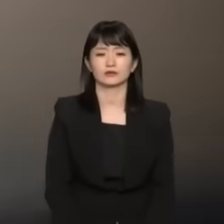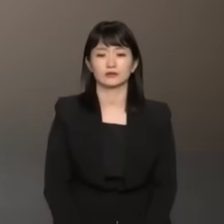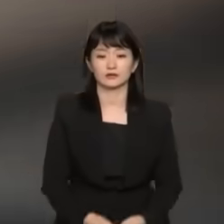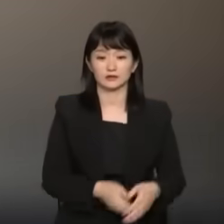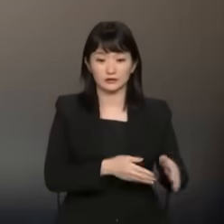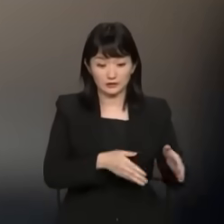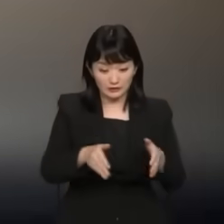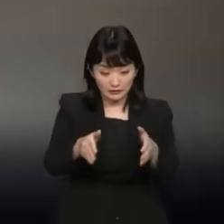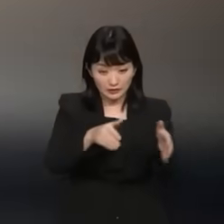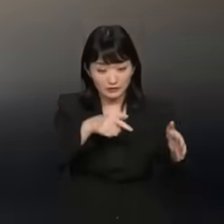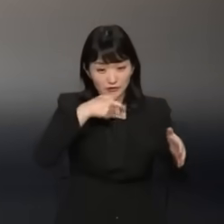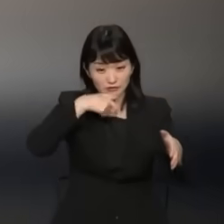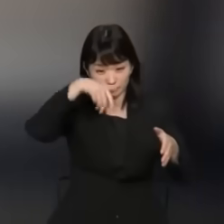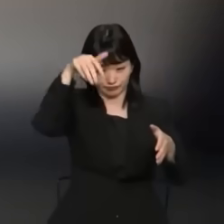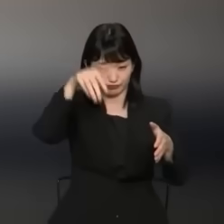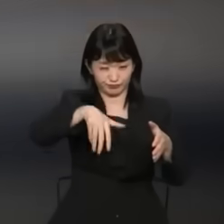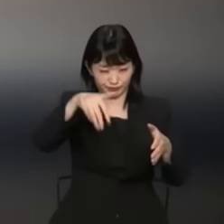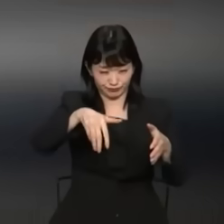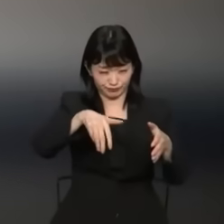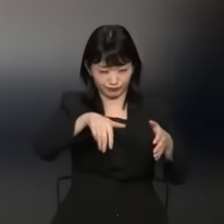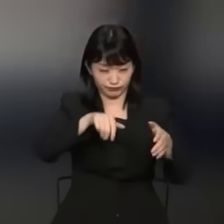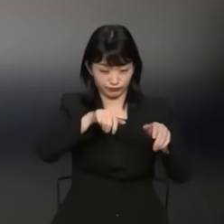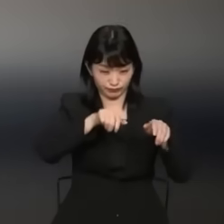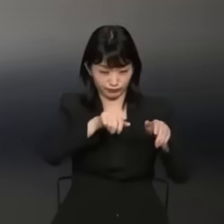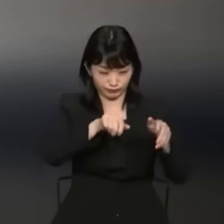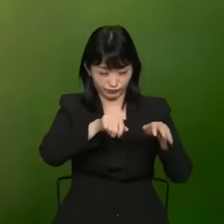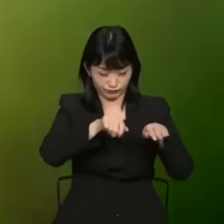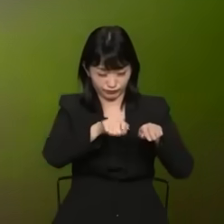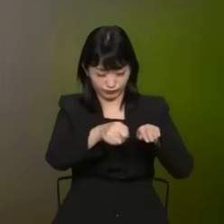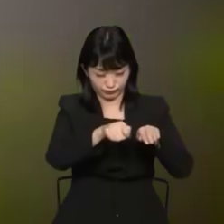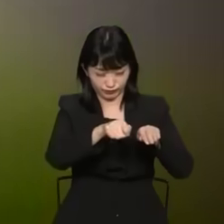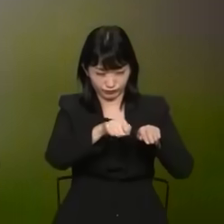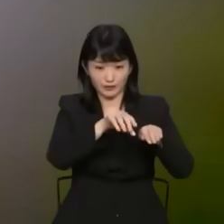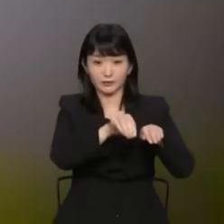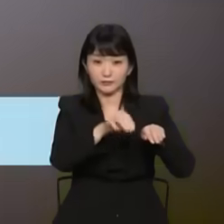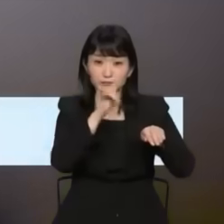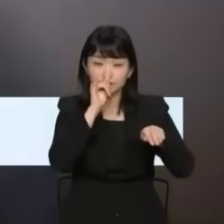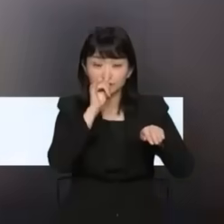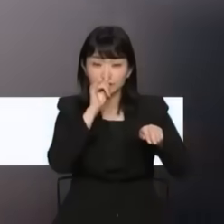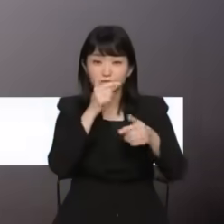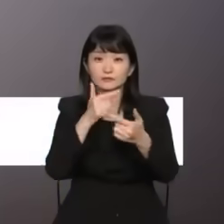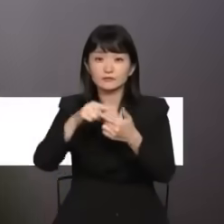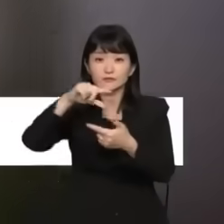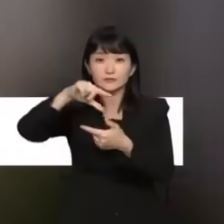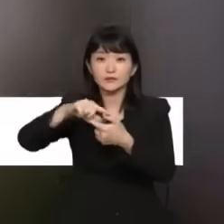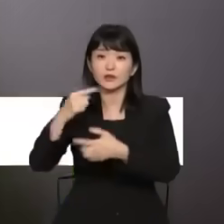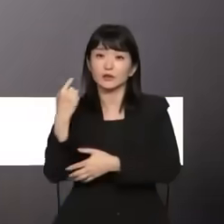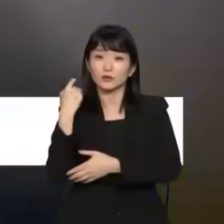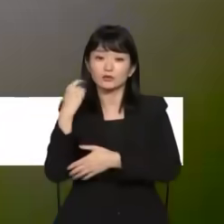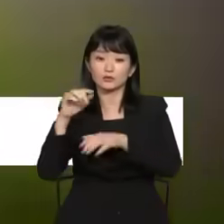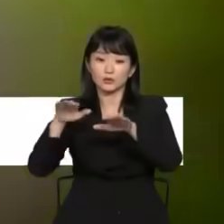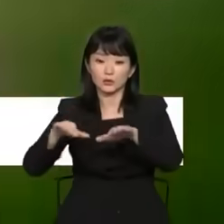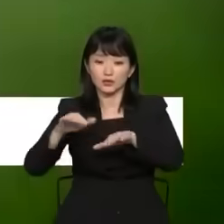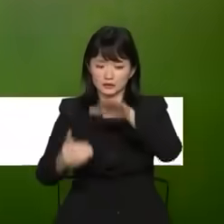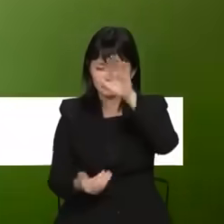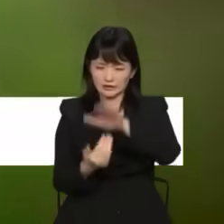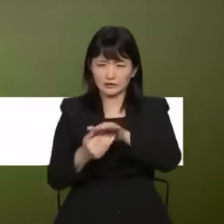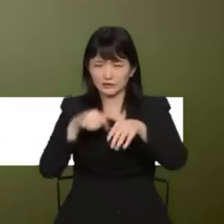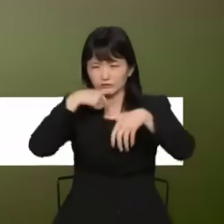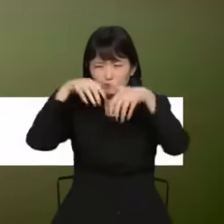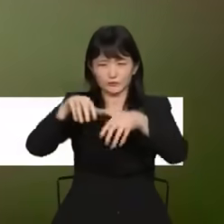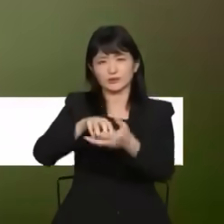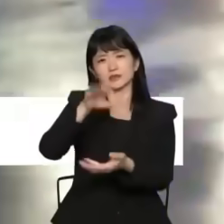길가엔 빗물로 시동 꺼진 차들이 그대로 멈춰 있습니다. 부산 경남 지역엔 어제 오늘 최대 440mm 비가